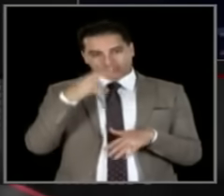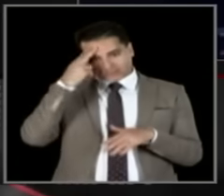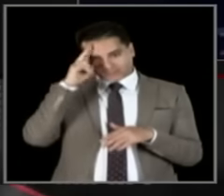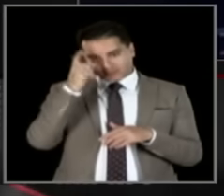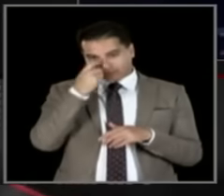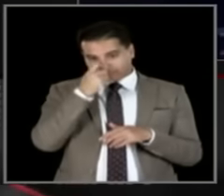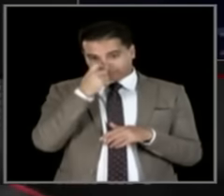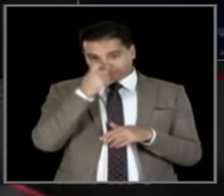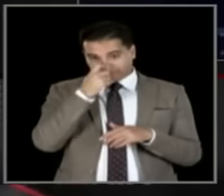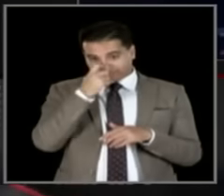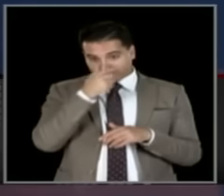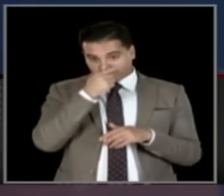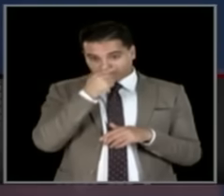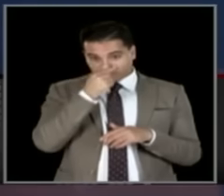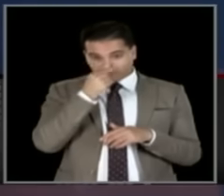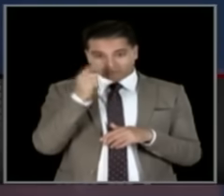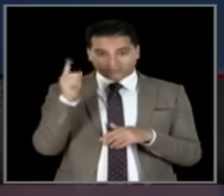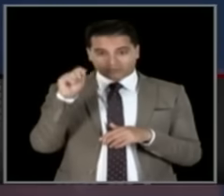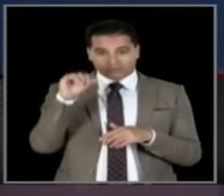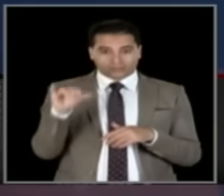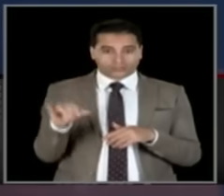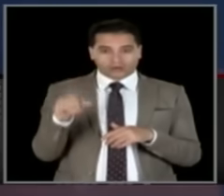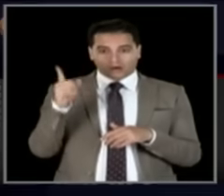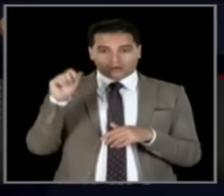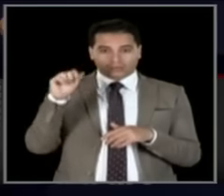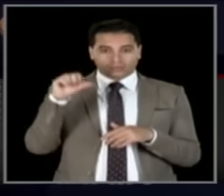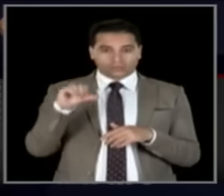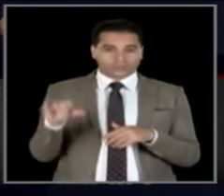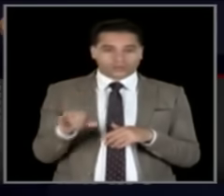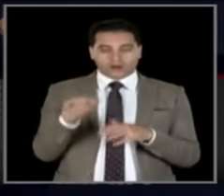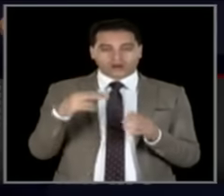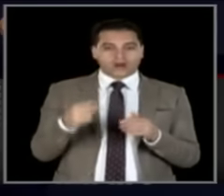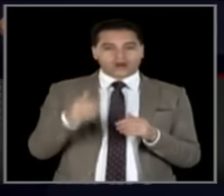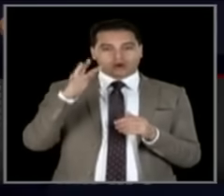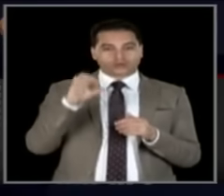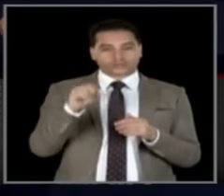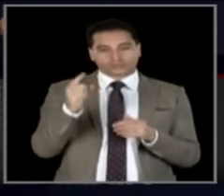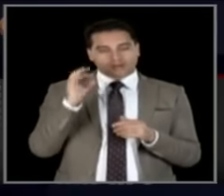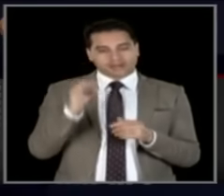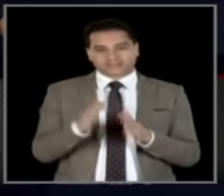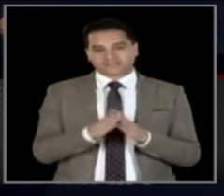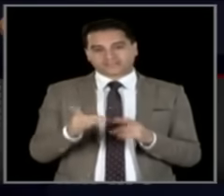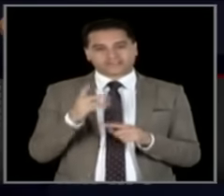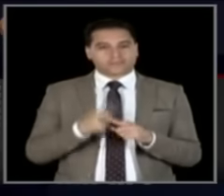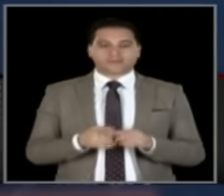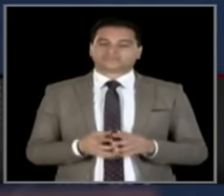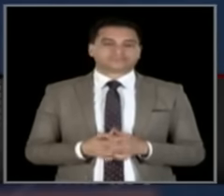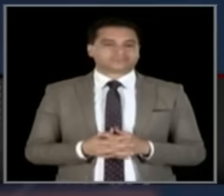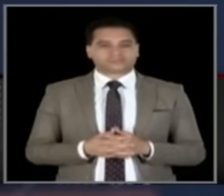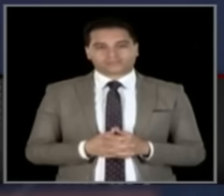هي؟ رضوى عاشور. رضوى عاشور للأسف الشديد إجابة